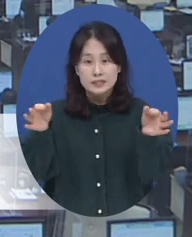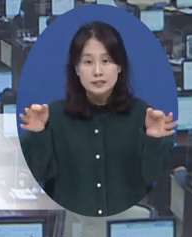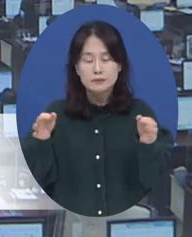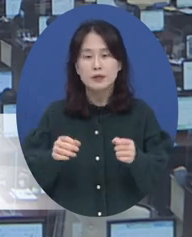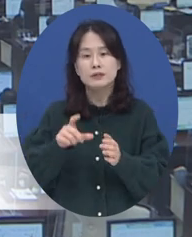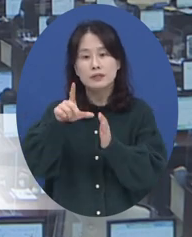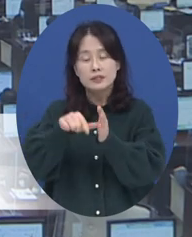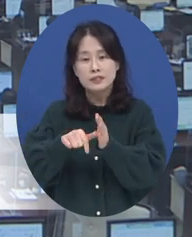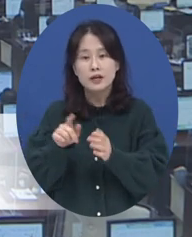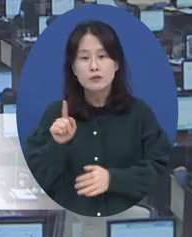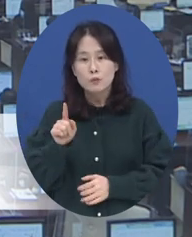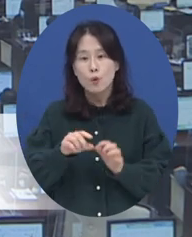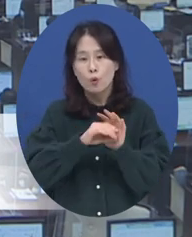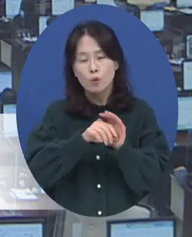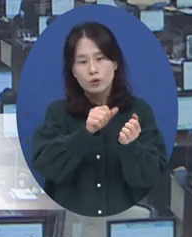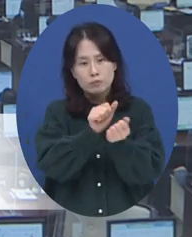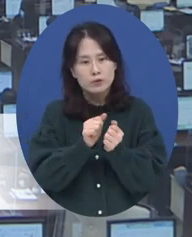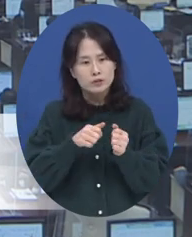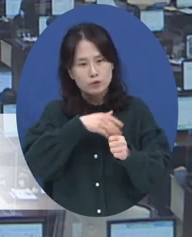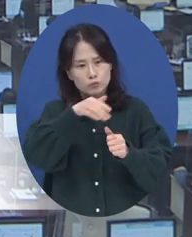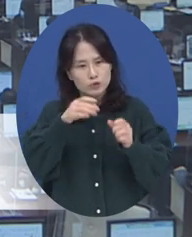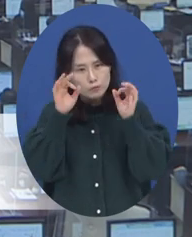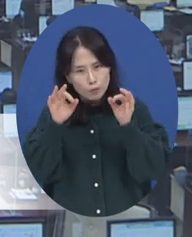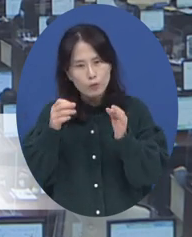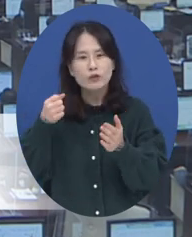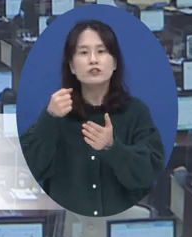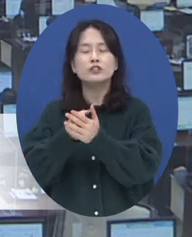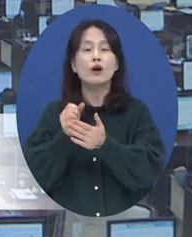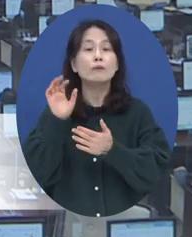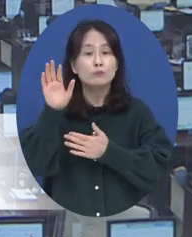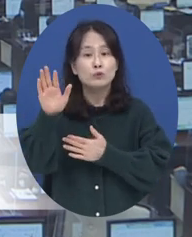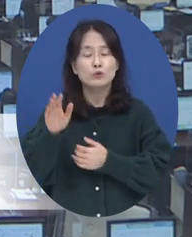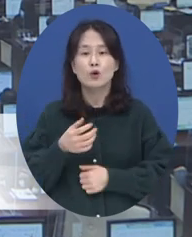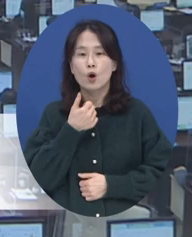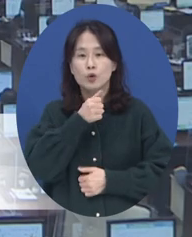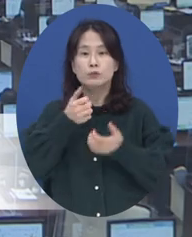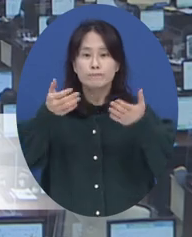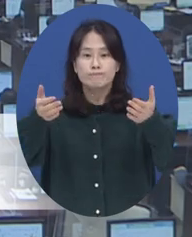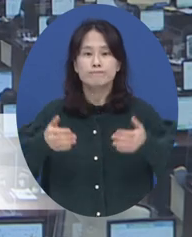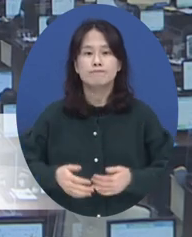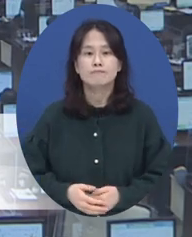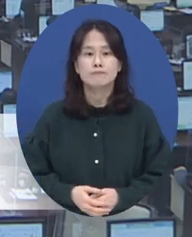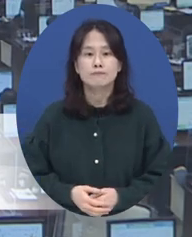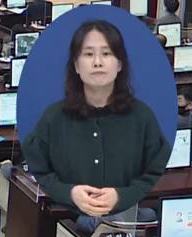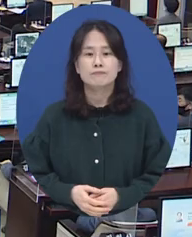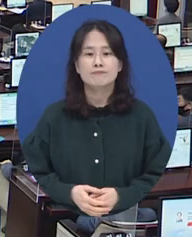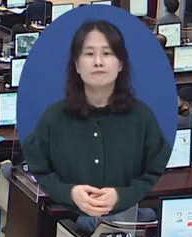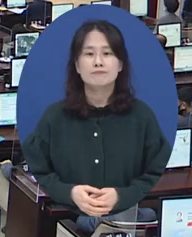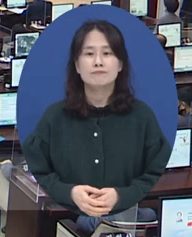시기는 코론 알고 방역 상황을 가 반에 정하기로 했습니다 최 창 숨기지 합니다